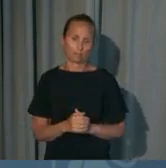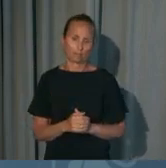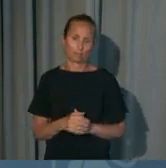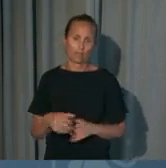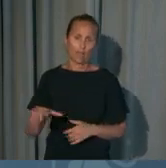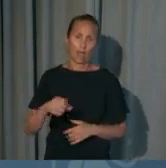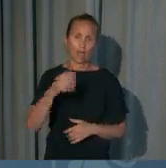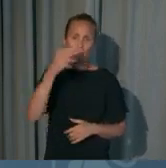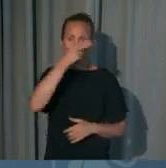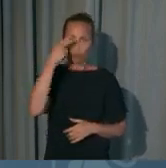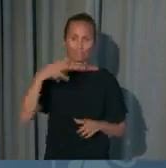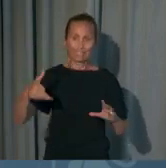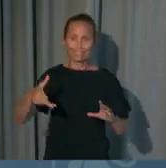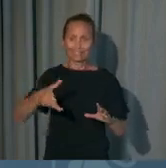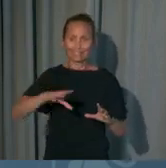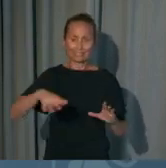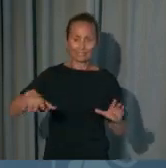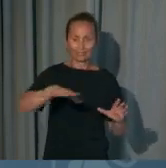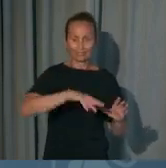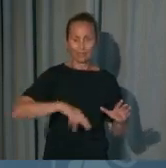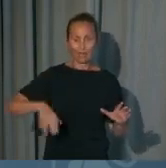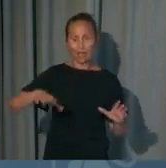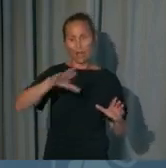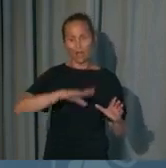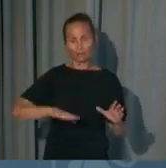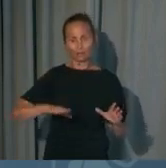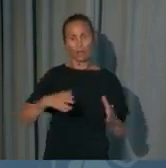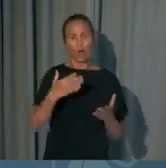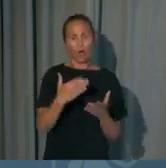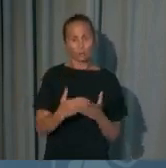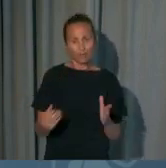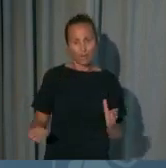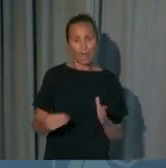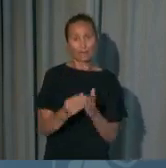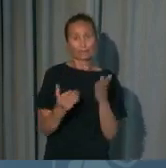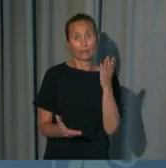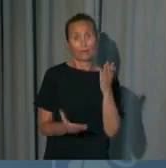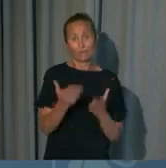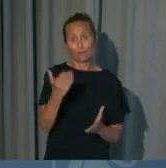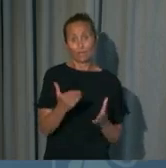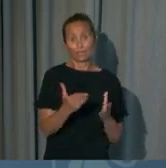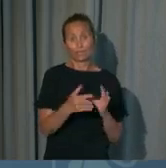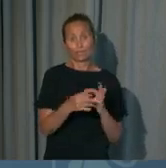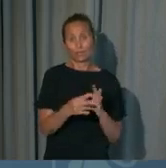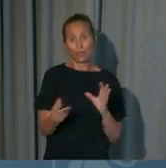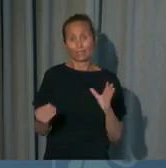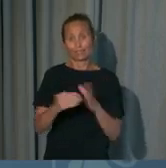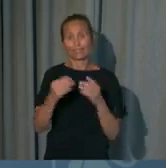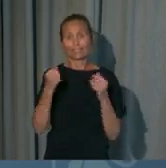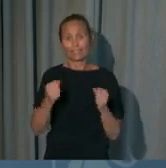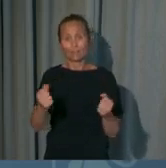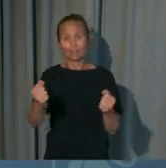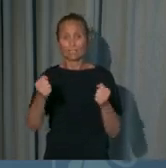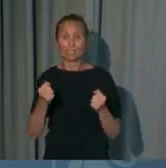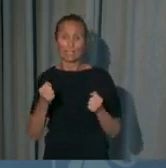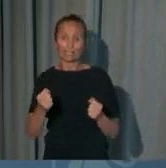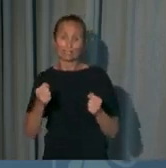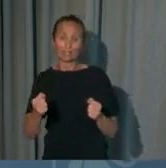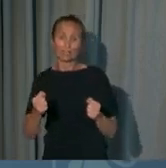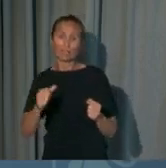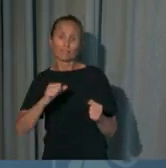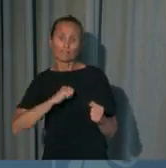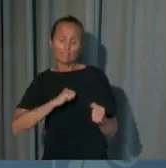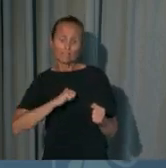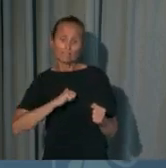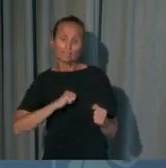Alle politidistriktene i hele landet har fått i oppdrag å gjøre ekstra vurderinger og sette inn tiltak og forsterke innsats